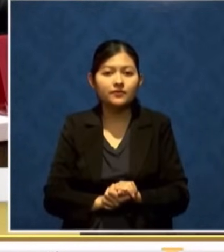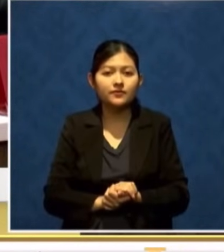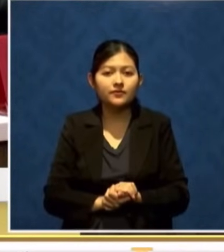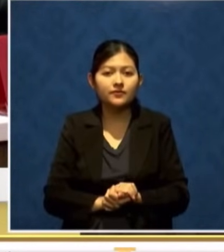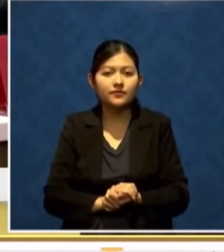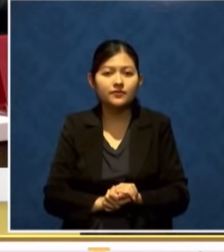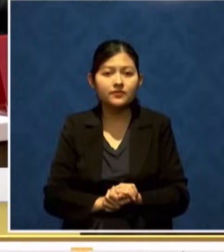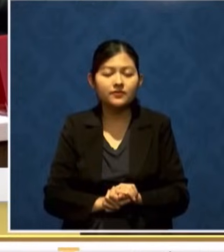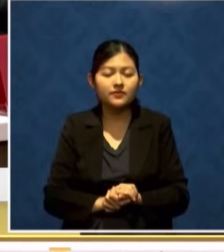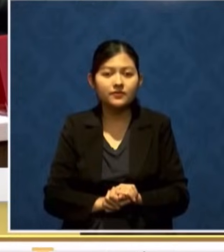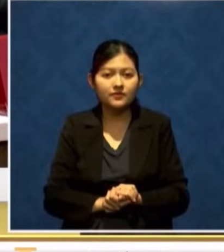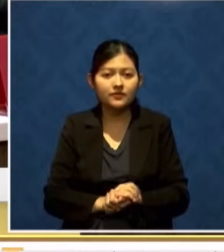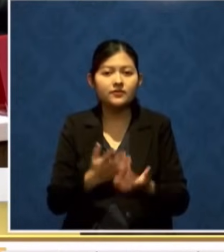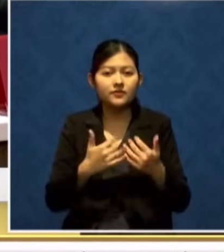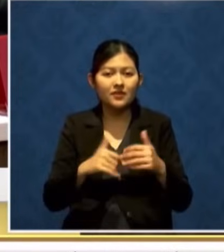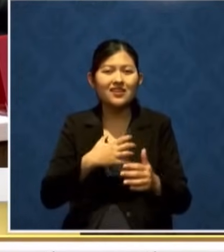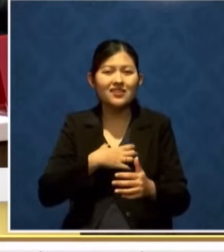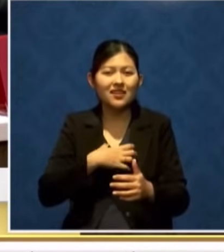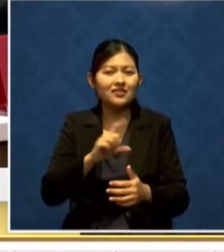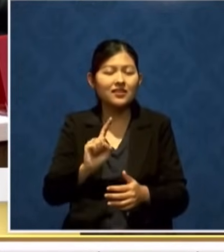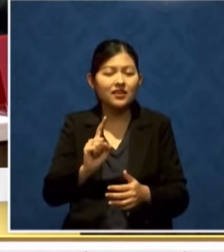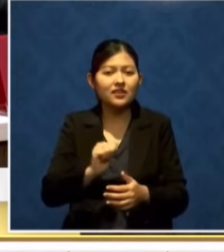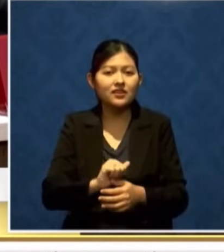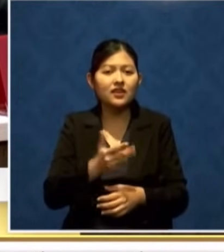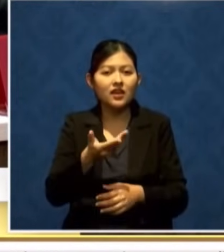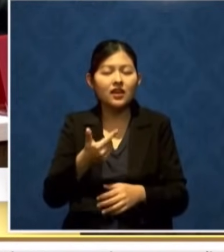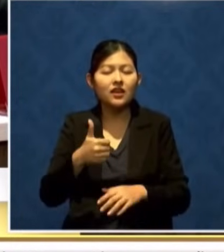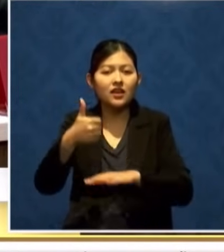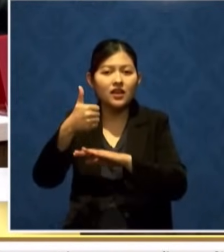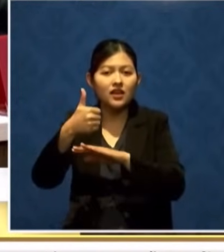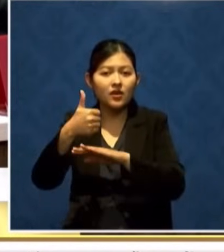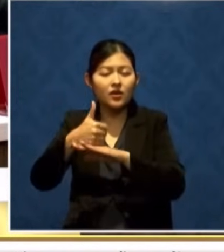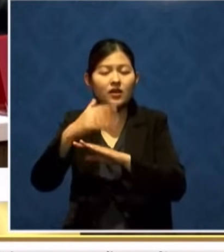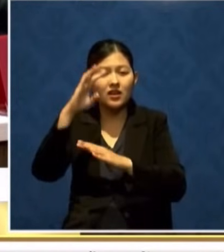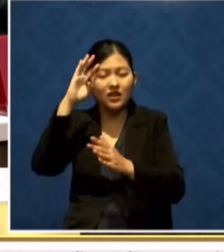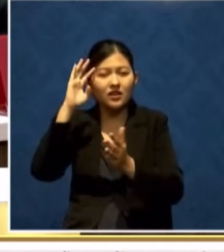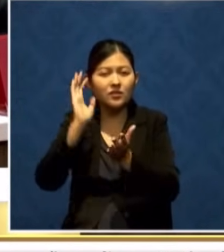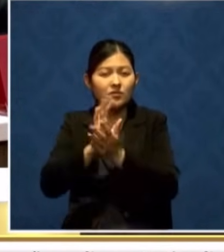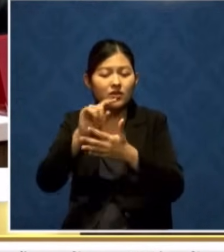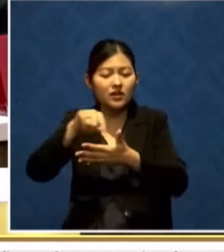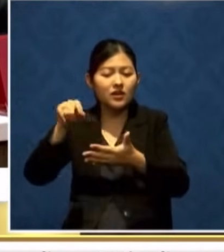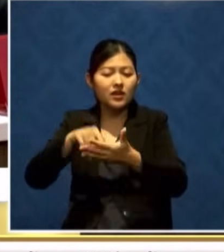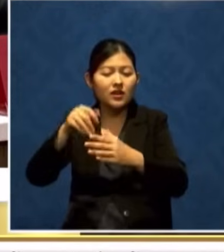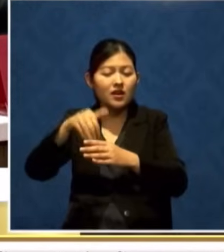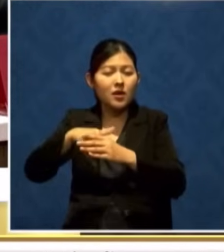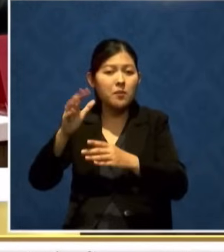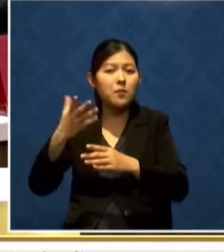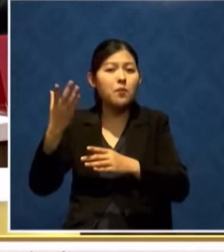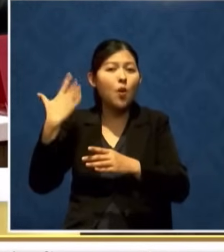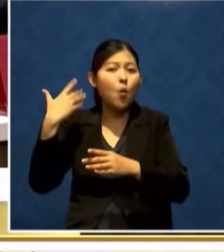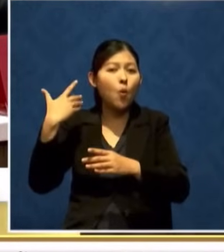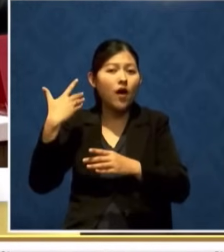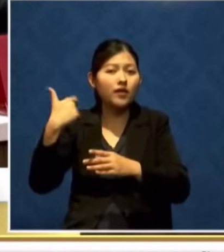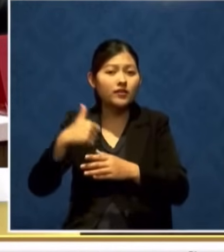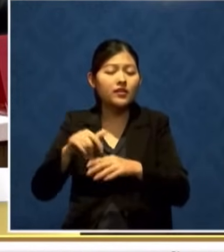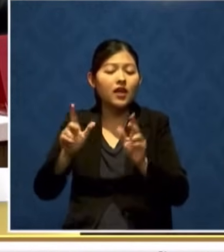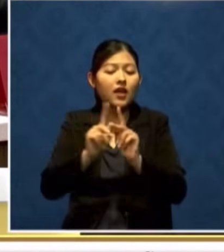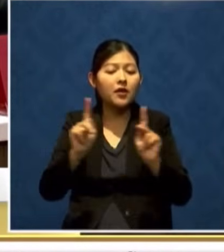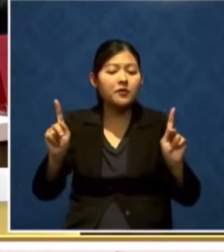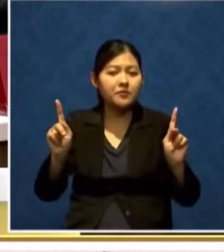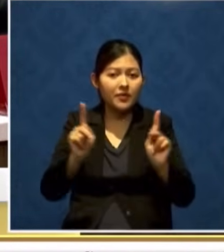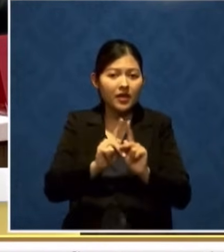ผมก็อยากให้ผู้บัญชาการตำรวจแห่งชาติซึ่งได้รับเลือกตั้งเมื่อวานจากคณะกรรมการ